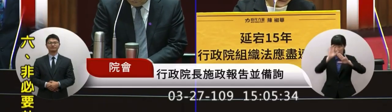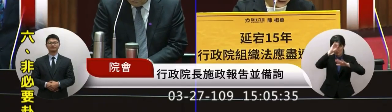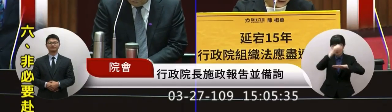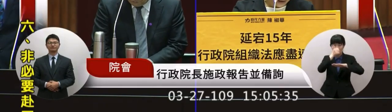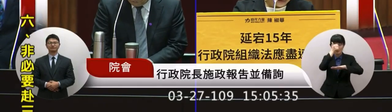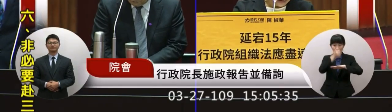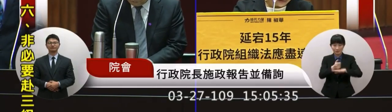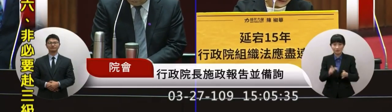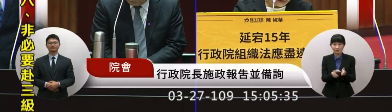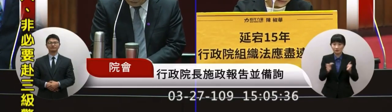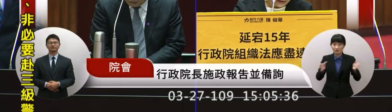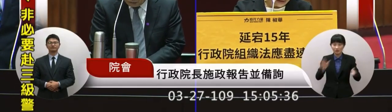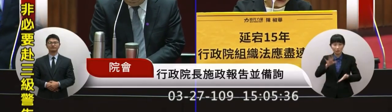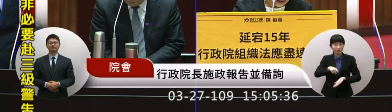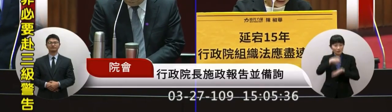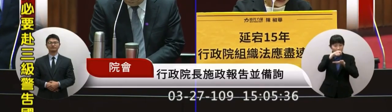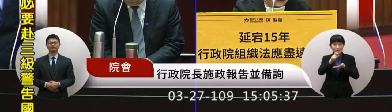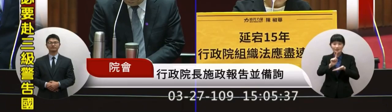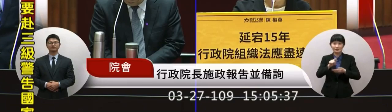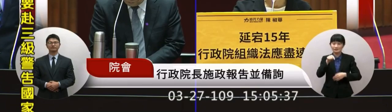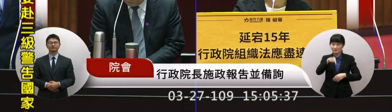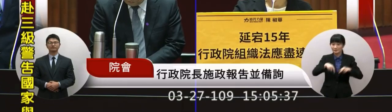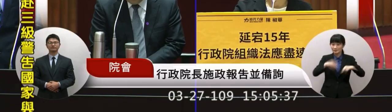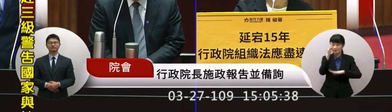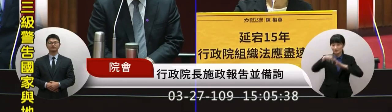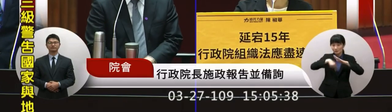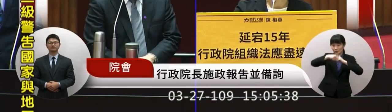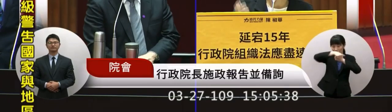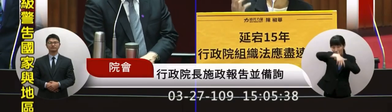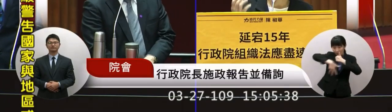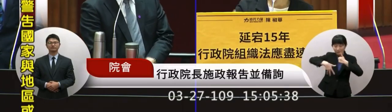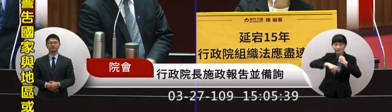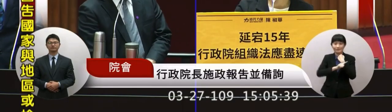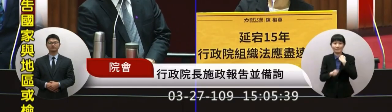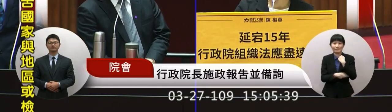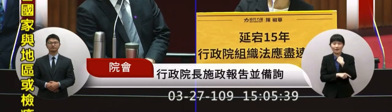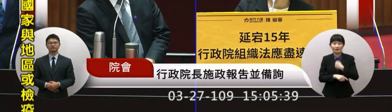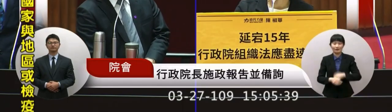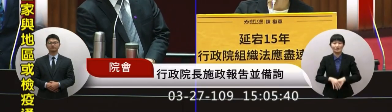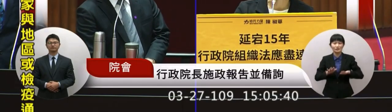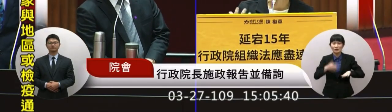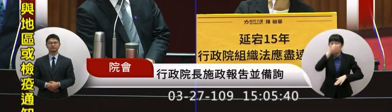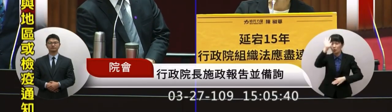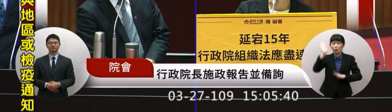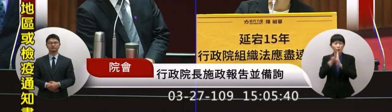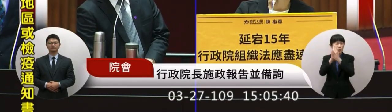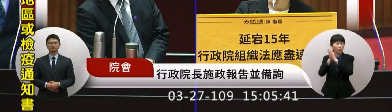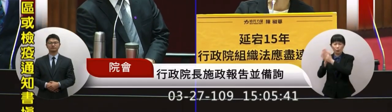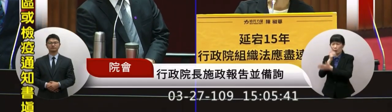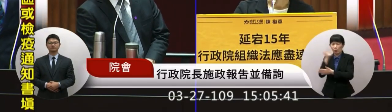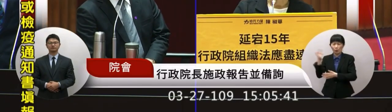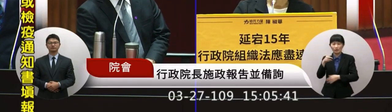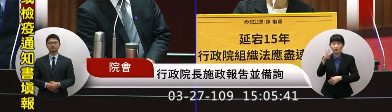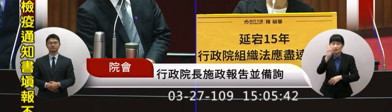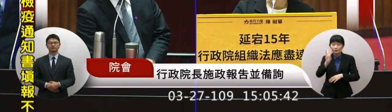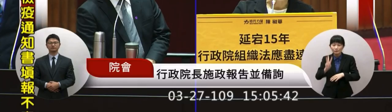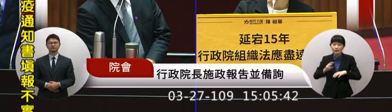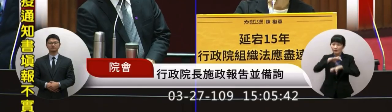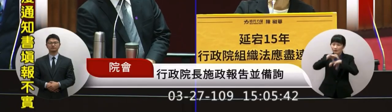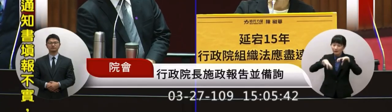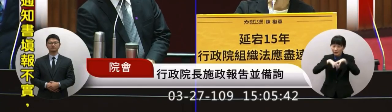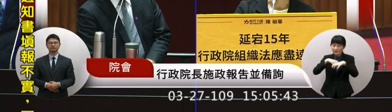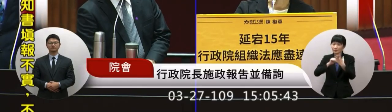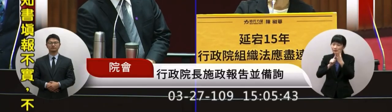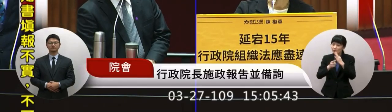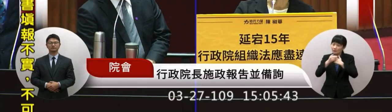政的时候啊，就有提出这个行政院组织法哈。我们知道因应气候变迁、水资源保育、环境污染